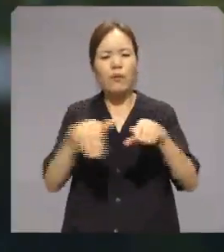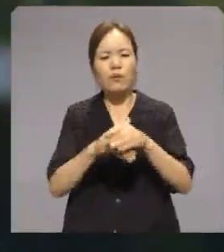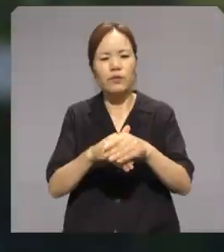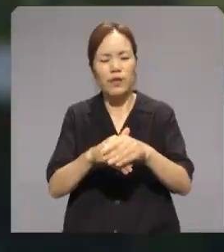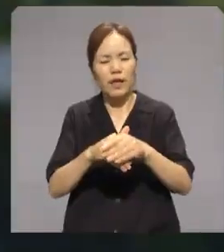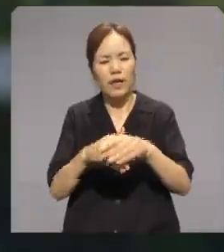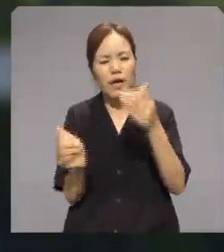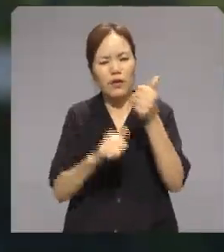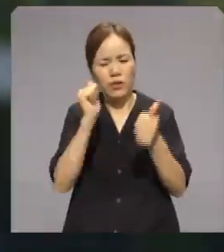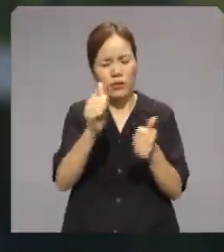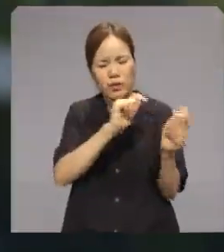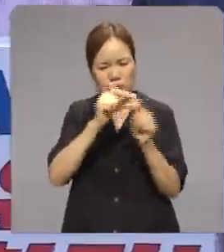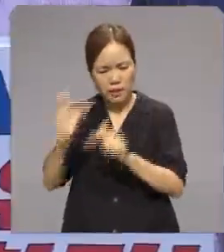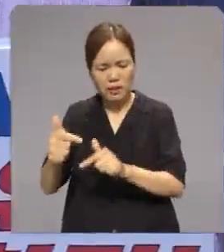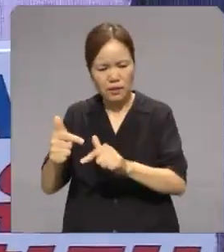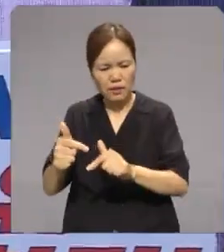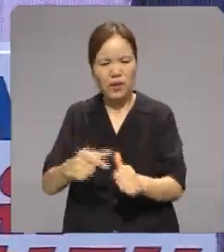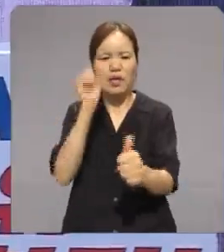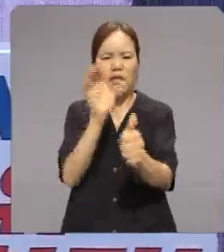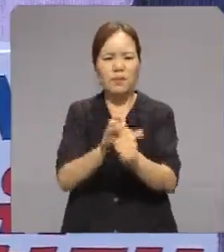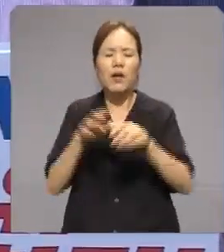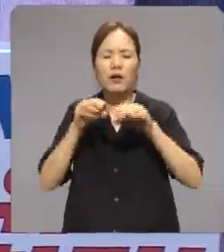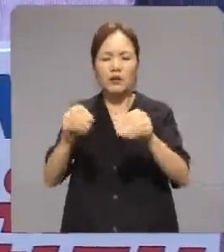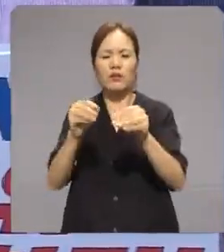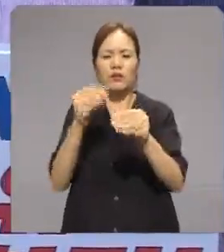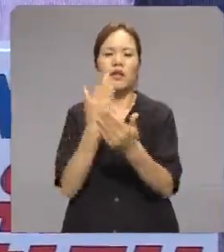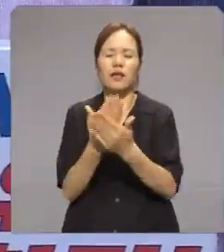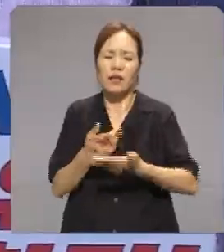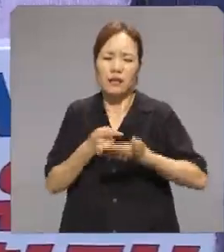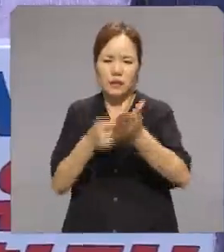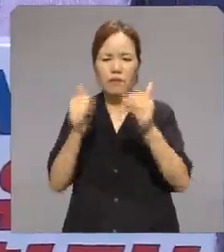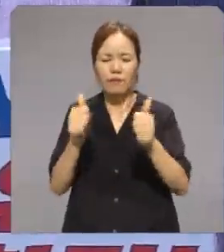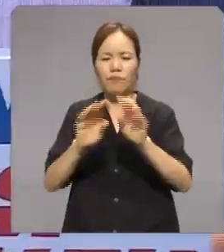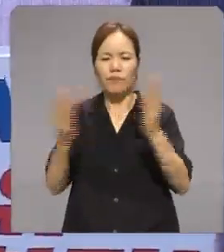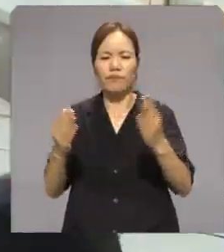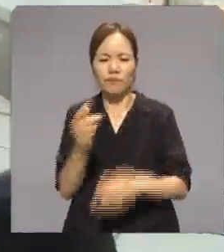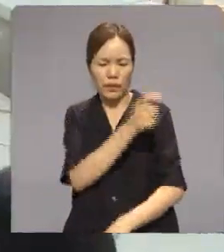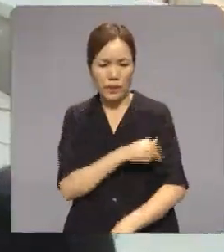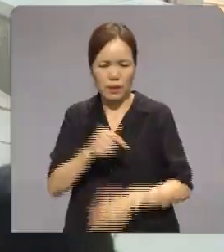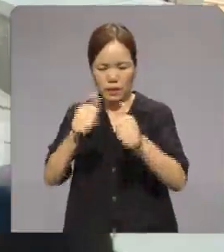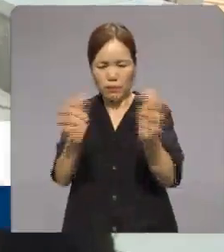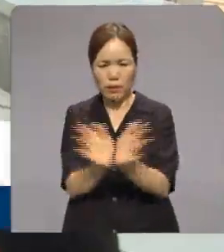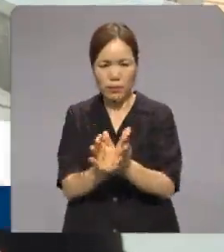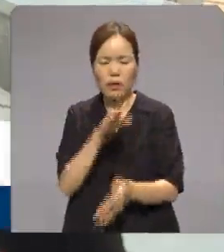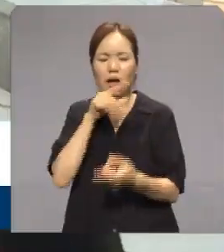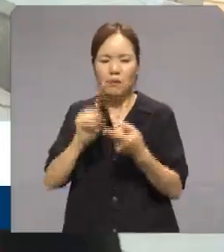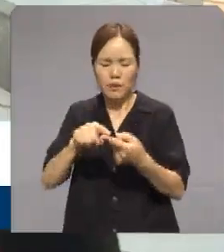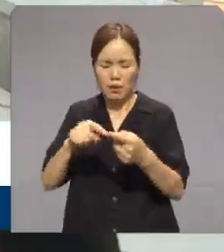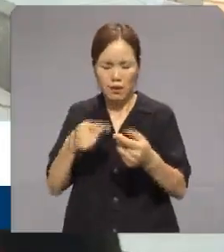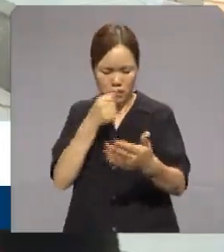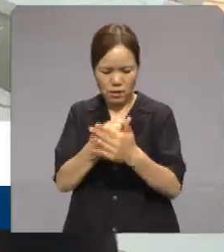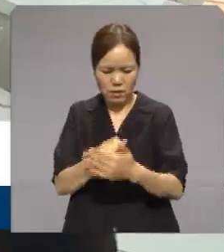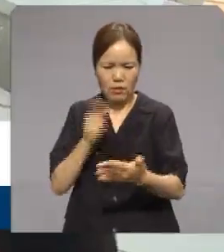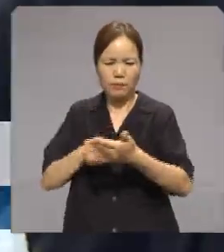임명을 정지해달라며는 집행정지 신청 첫 신문이 열렸습니다. 이사들은 재판부에 합리적 판단을 촉구했습니다.